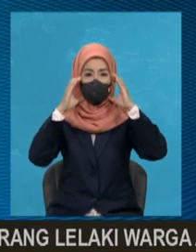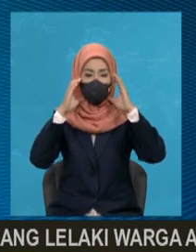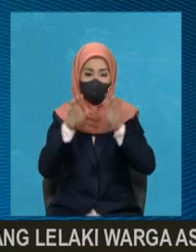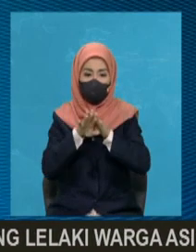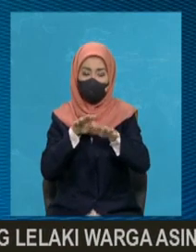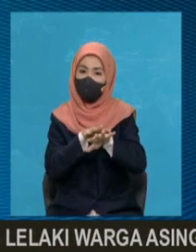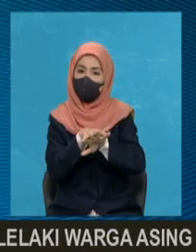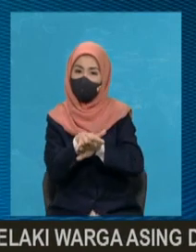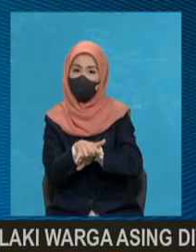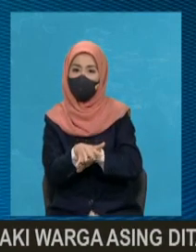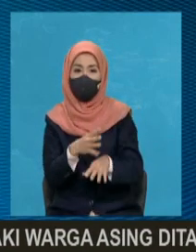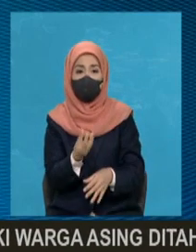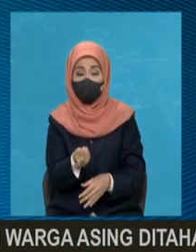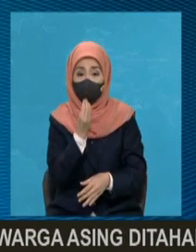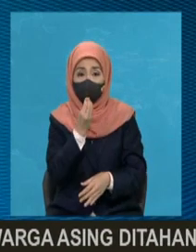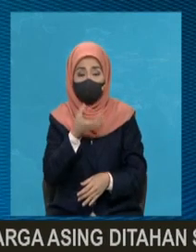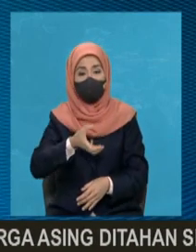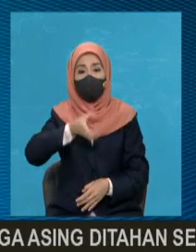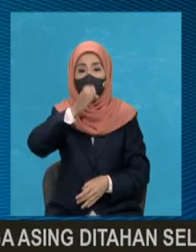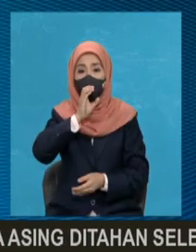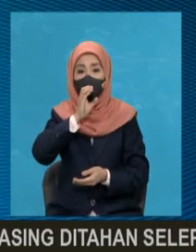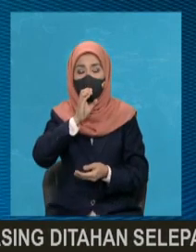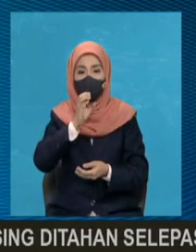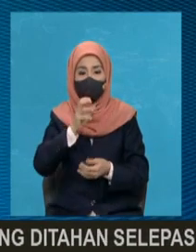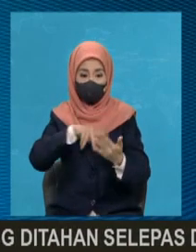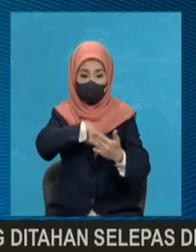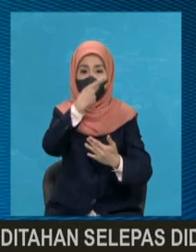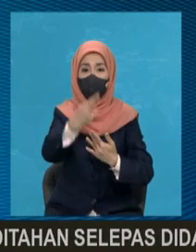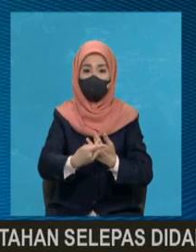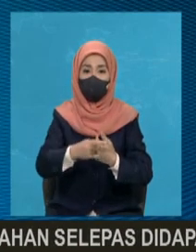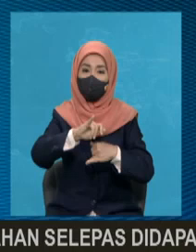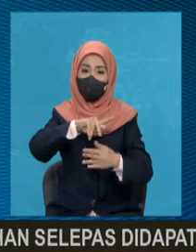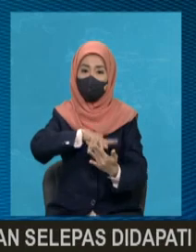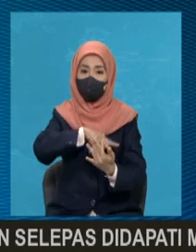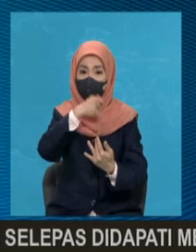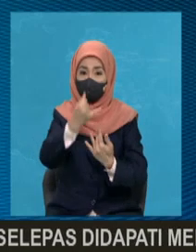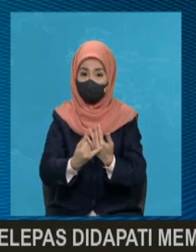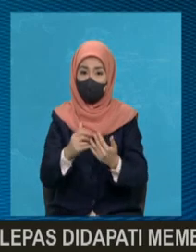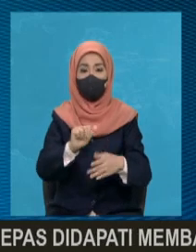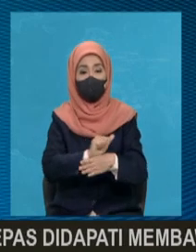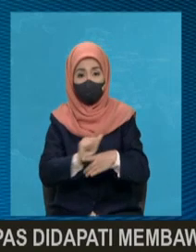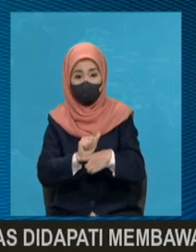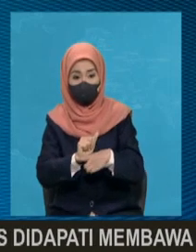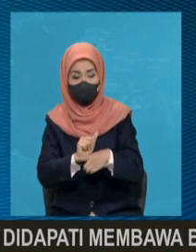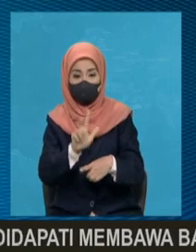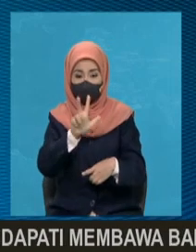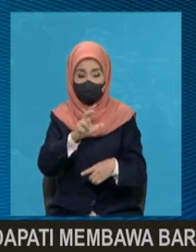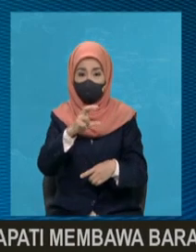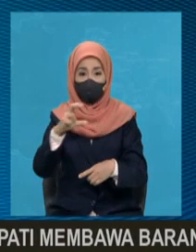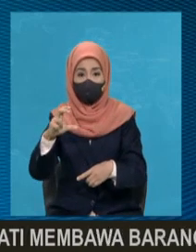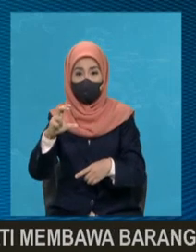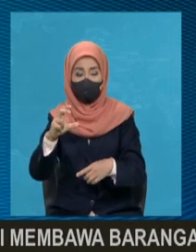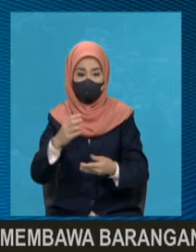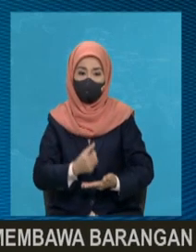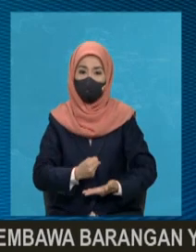pensanitasi tangan serta makanan dan minuman sejak proyek amal ini dimuliakan kira-kira 300 grup sudah disumbangkan kepada